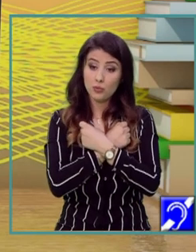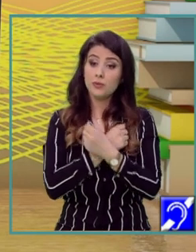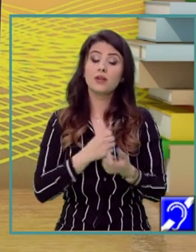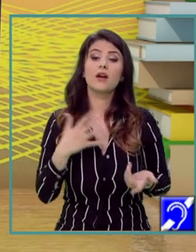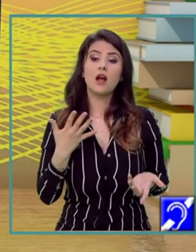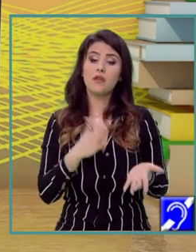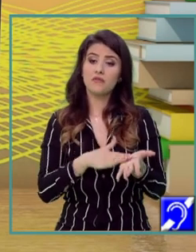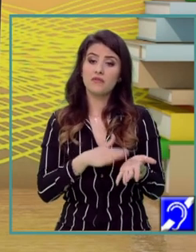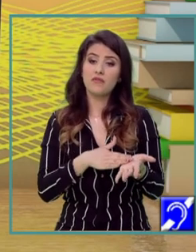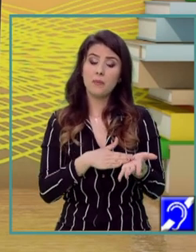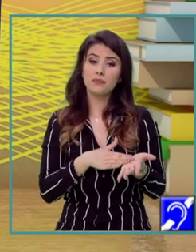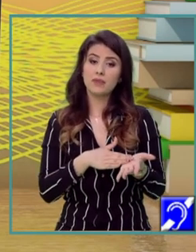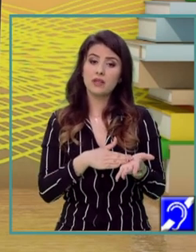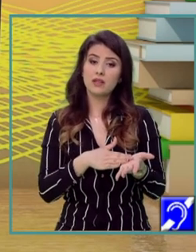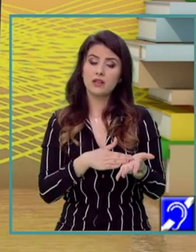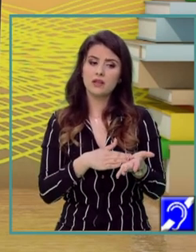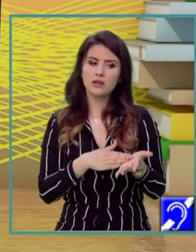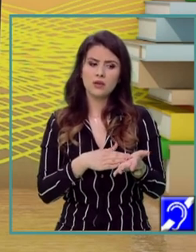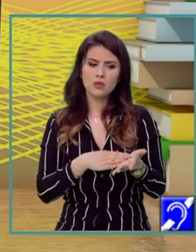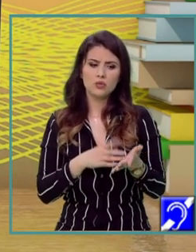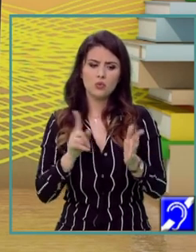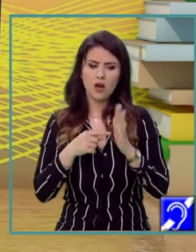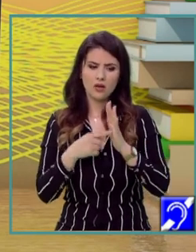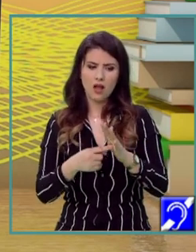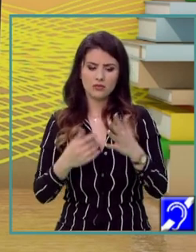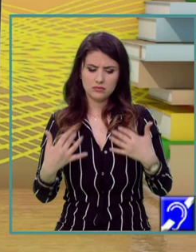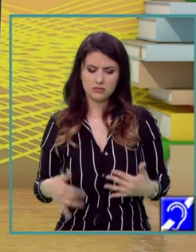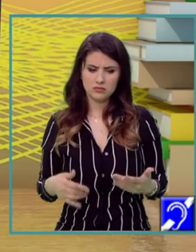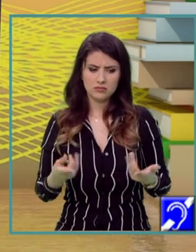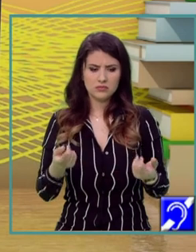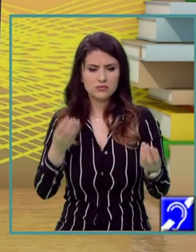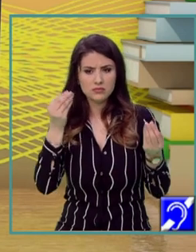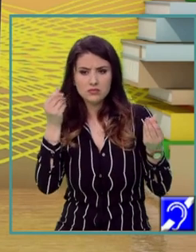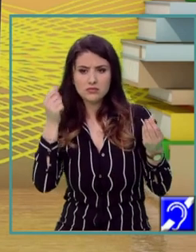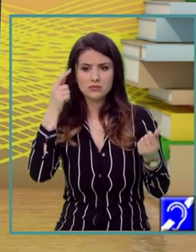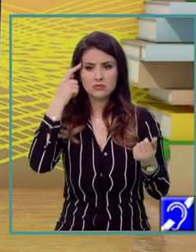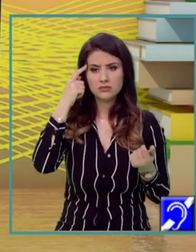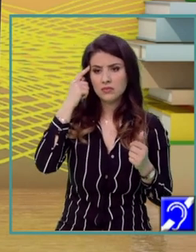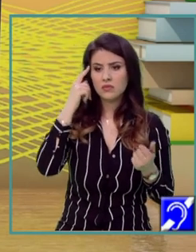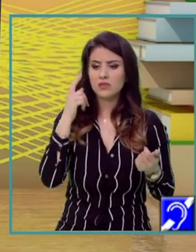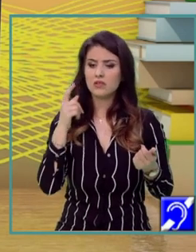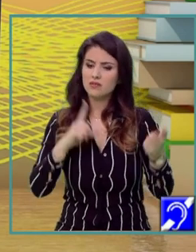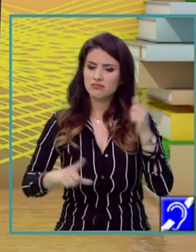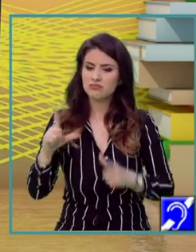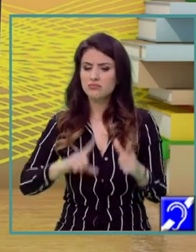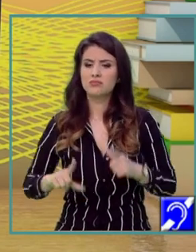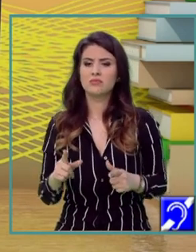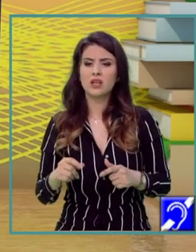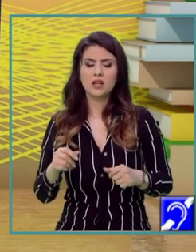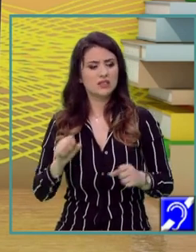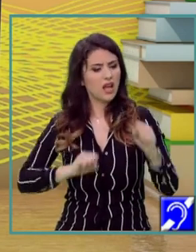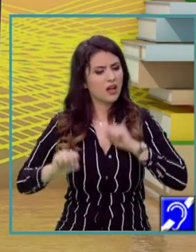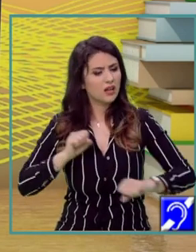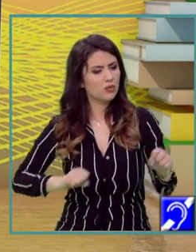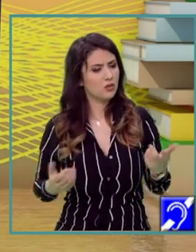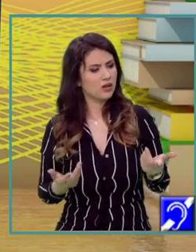de fapt evidențiază ne siguranțele dramele traumele acestea personale tăierea de incertitudine